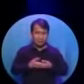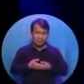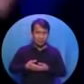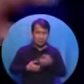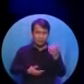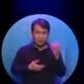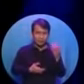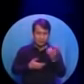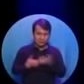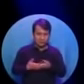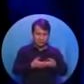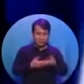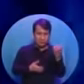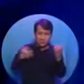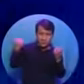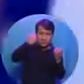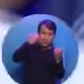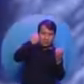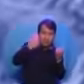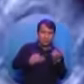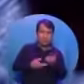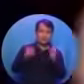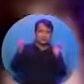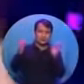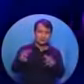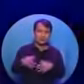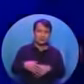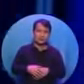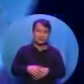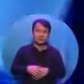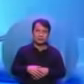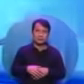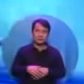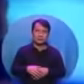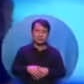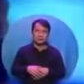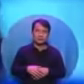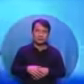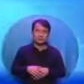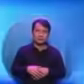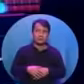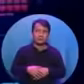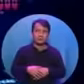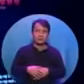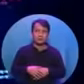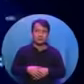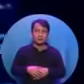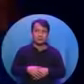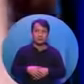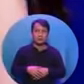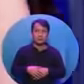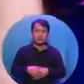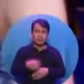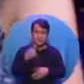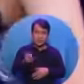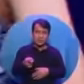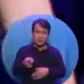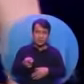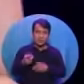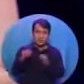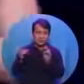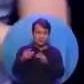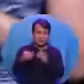pa ni Mister habang sinasaktan niya, delikado daw yan. Pero puntahan natin dito sa may YouTube at makikita natin yung komento naman